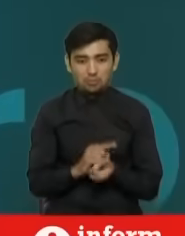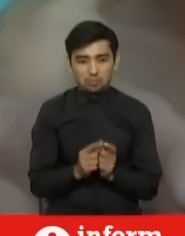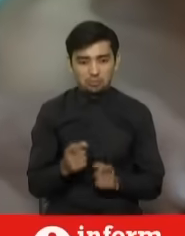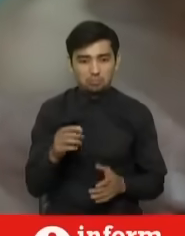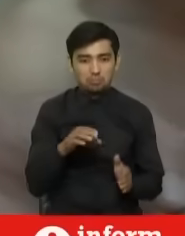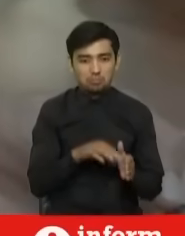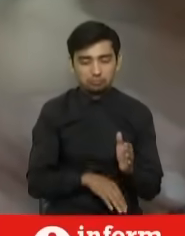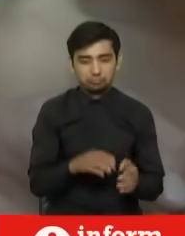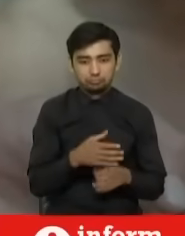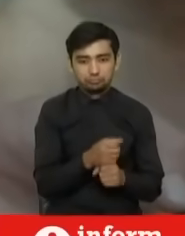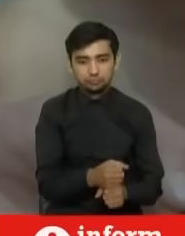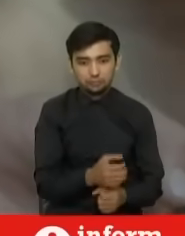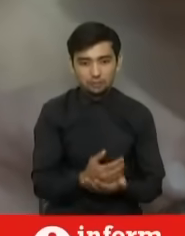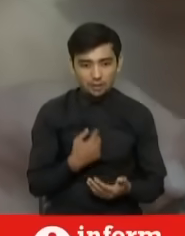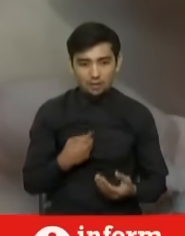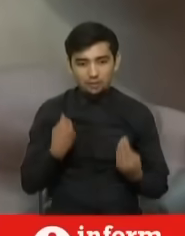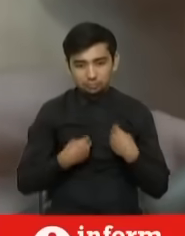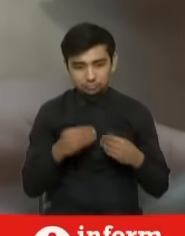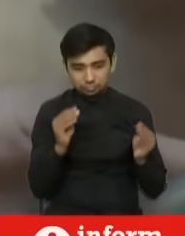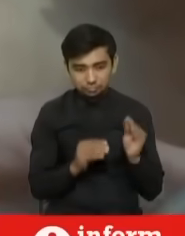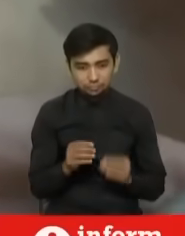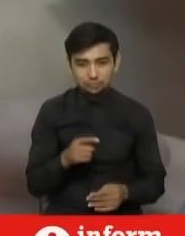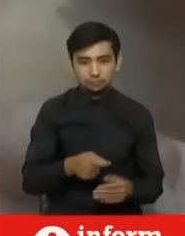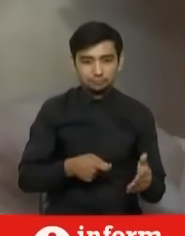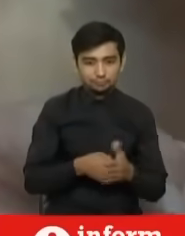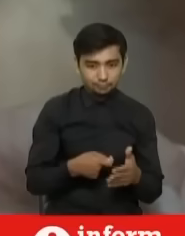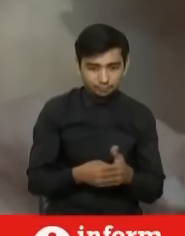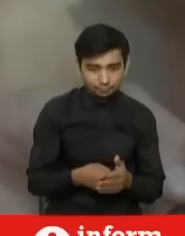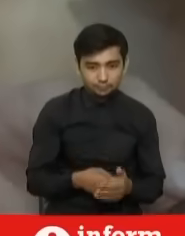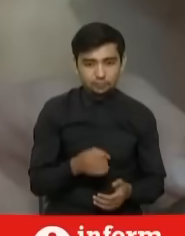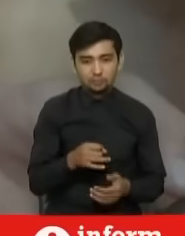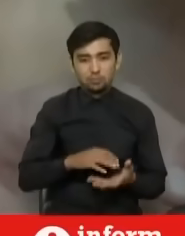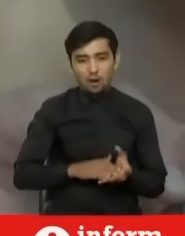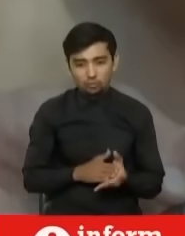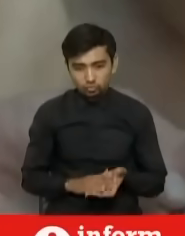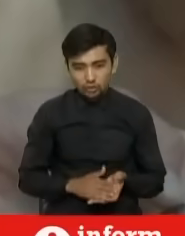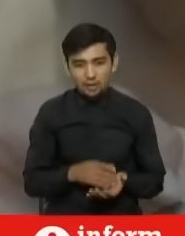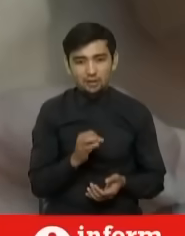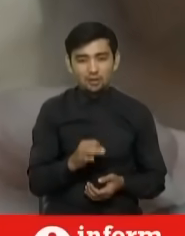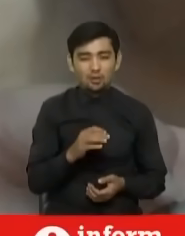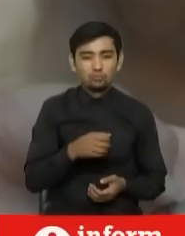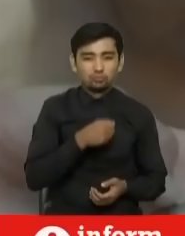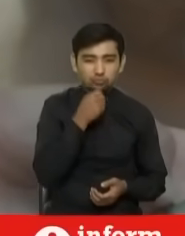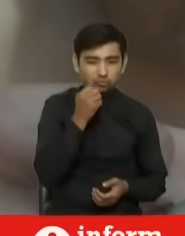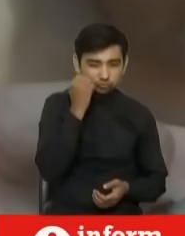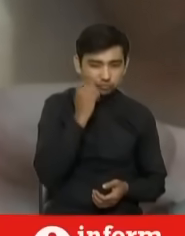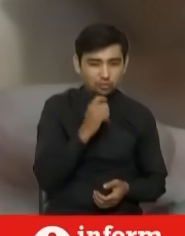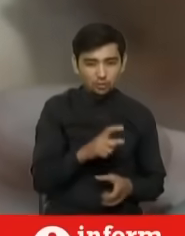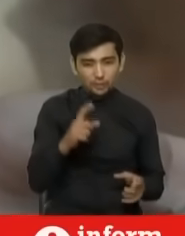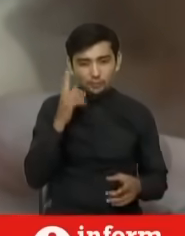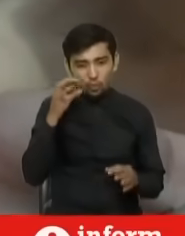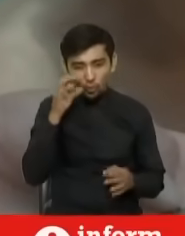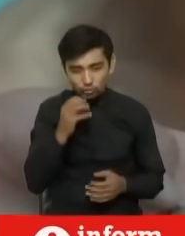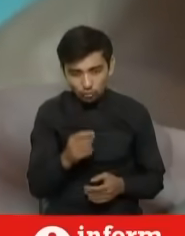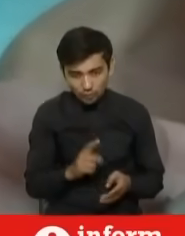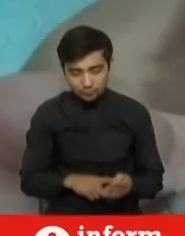олар. Оларды киіндіреміз, тамақтандырамыз. Пасудасын жуамыз, сосын үлкен адамдарға еще психиатрымыз,